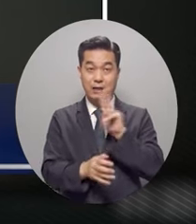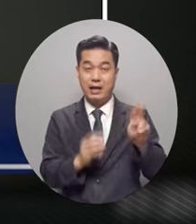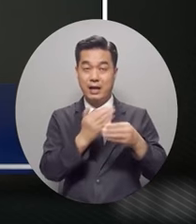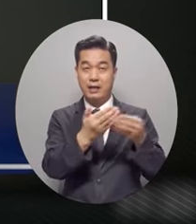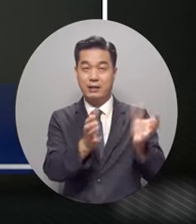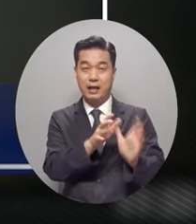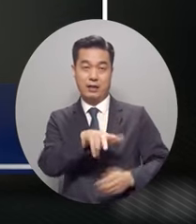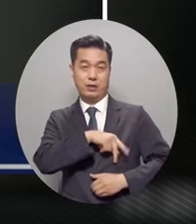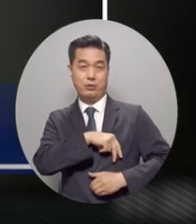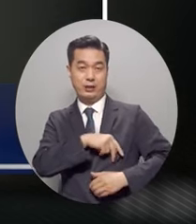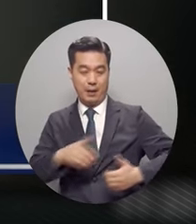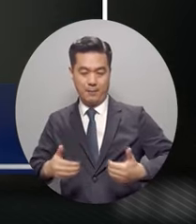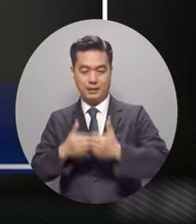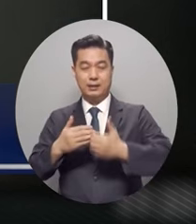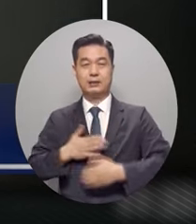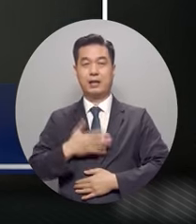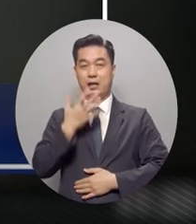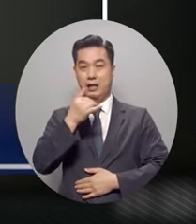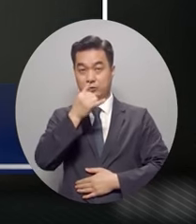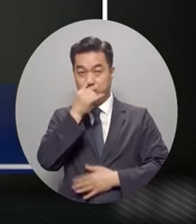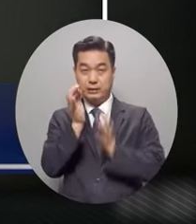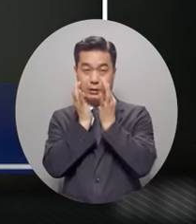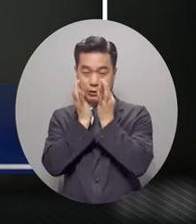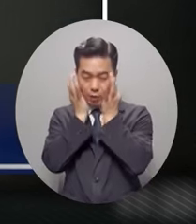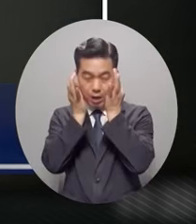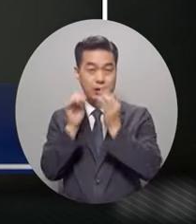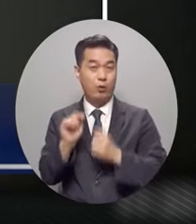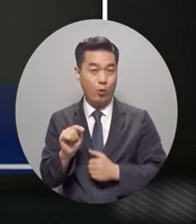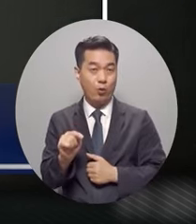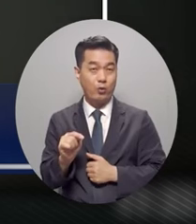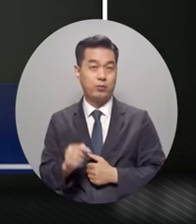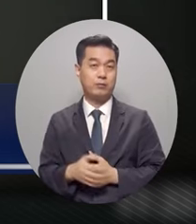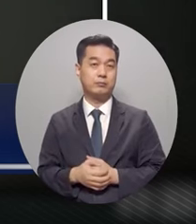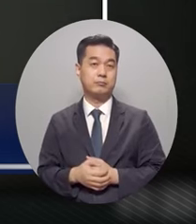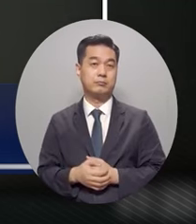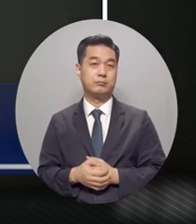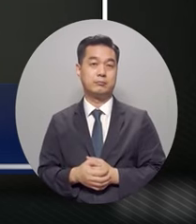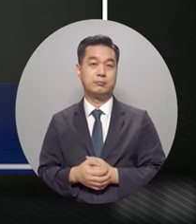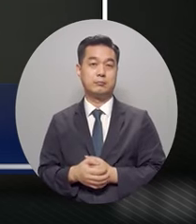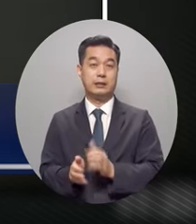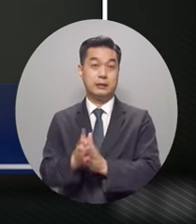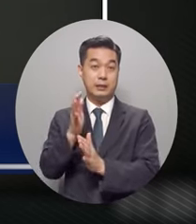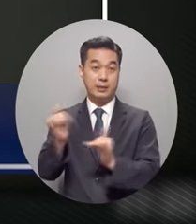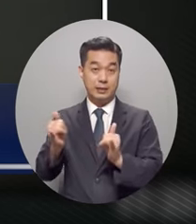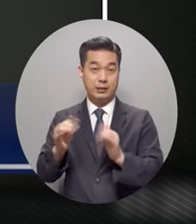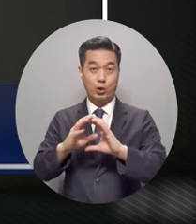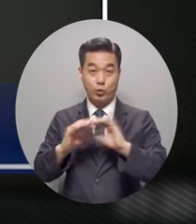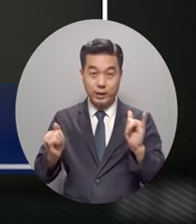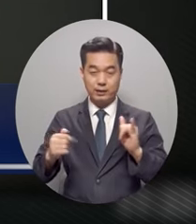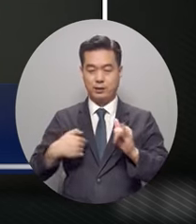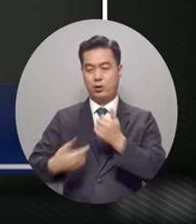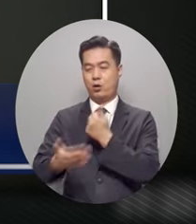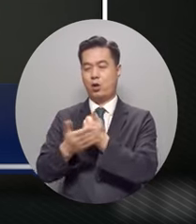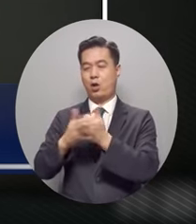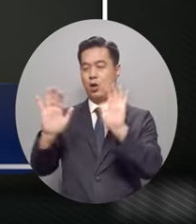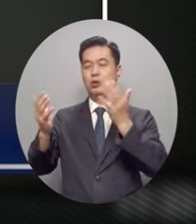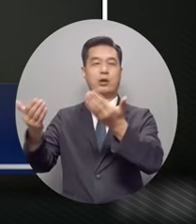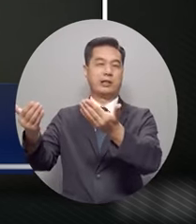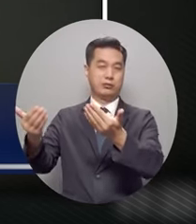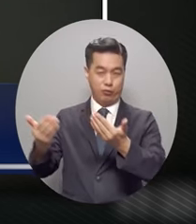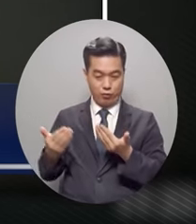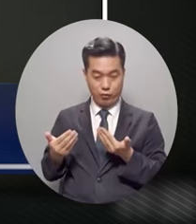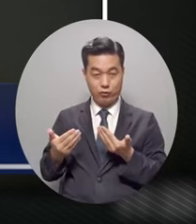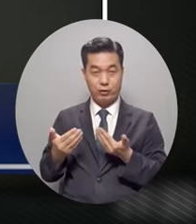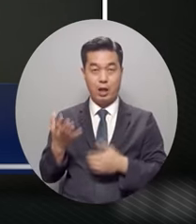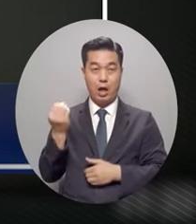맞서서 제가 할 수 있는 최소한의 것을 했는데도 그렇게 시민들이, 국민들이 응원을 해주셨지 않나. 얼마